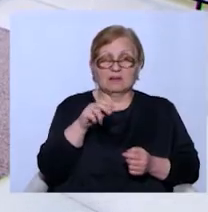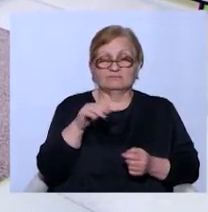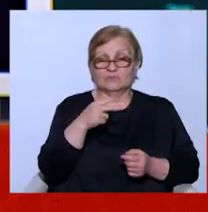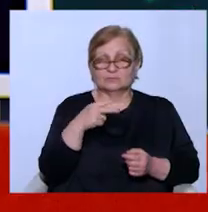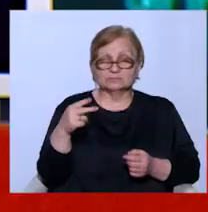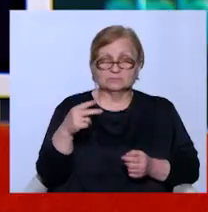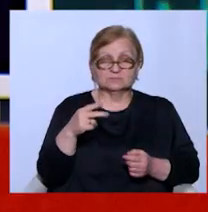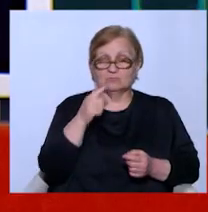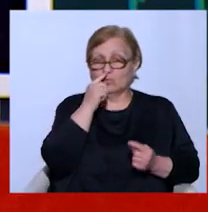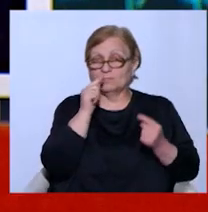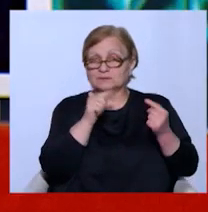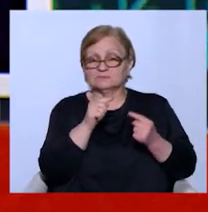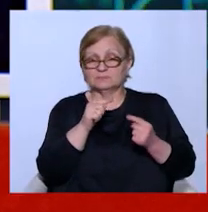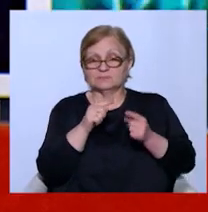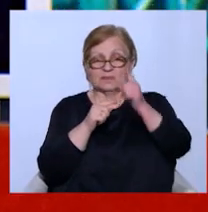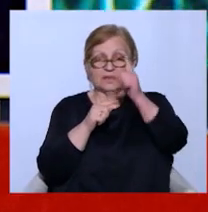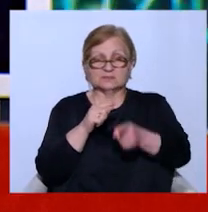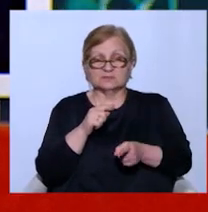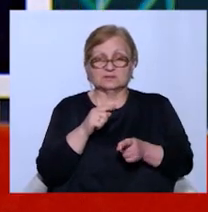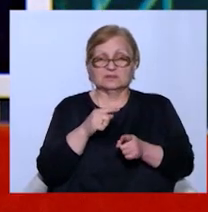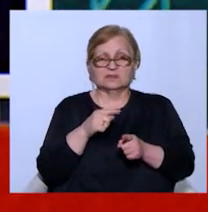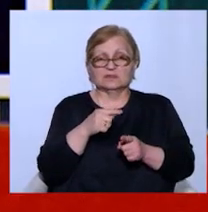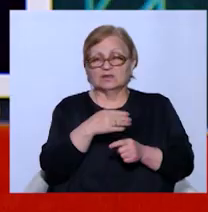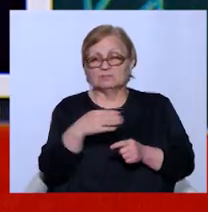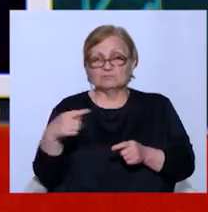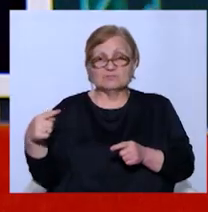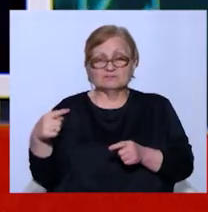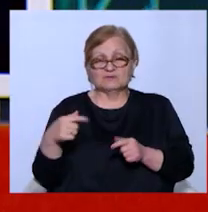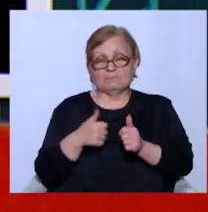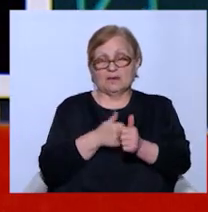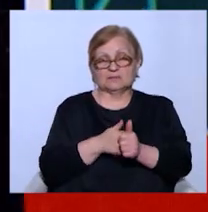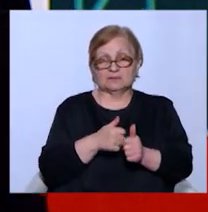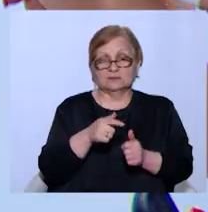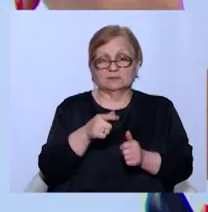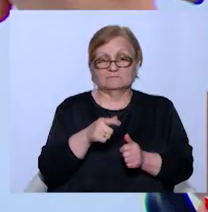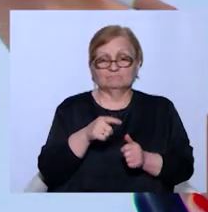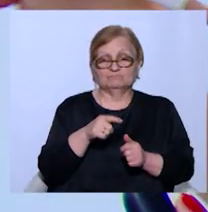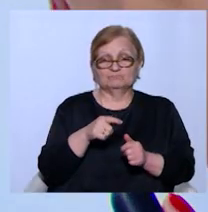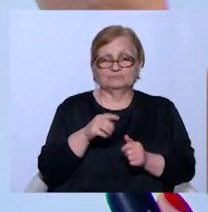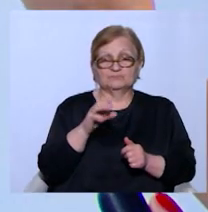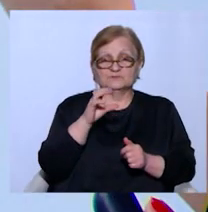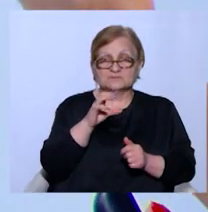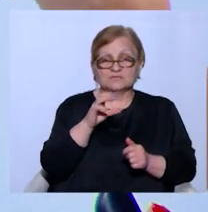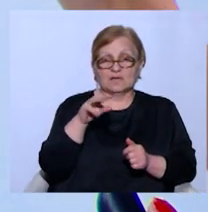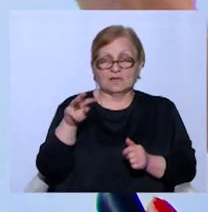უდრის მოპირდაპირე კათეტის შეფარდებული მიმდებარე კათეტთან. ანუ ტანგენს ალფა უდრის